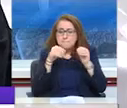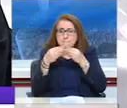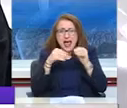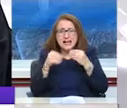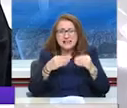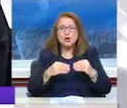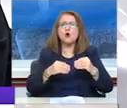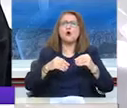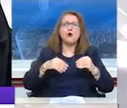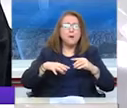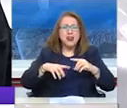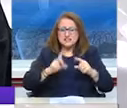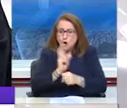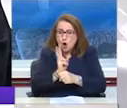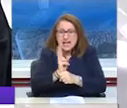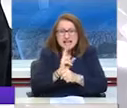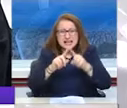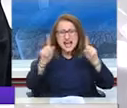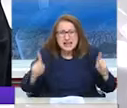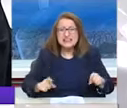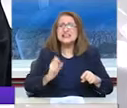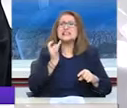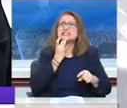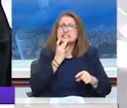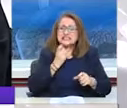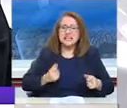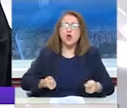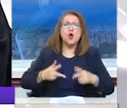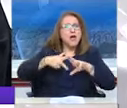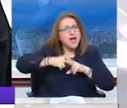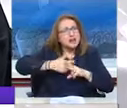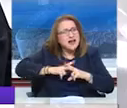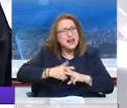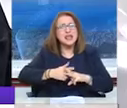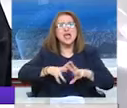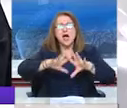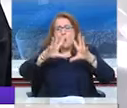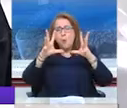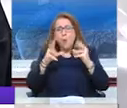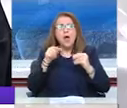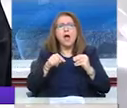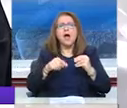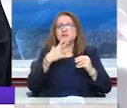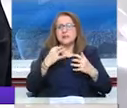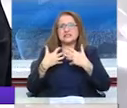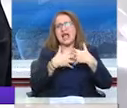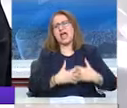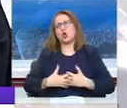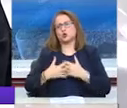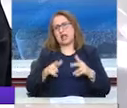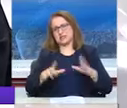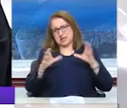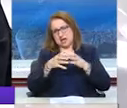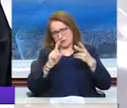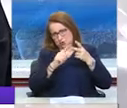ειδών γυαλιού, χάρτινων ειδών, ξύλινων ειδών, μεταλλικών ειδών, εργαλείων, κεραμικών ειδών. Χοντρικό εμπόριο μηχανημάτων, μετάλλων,